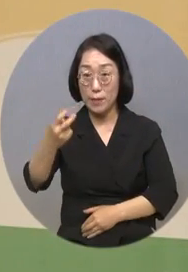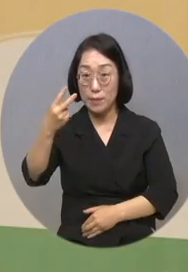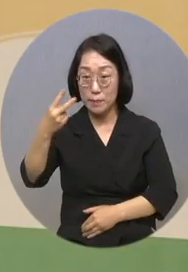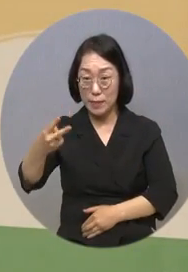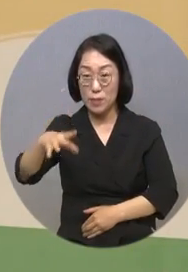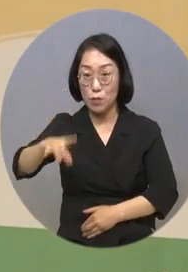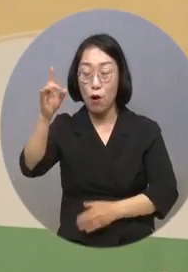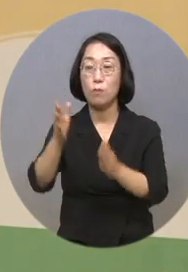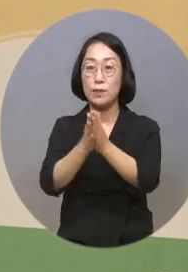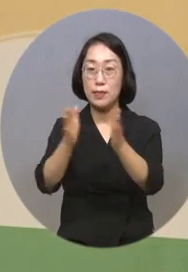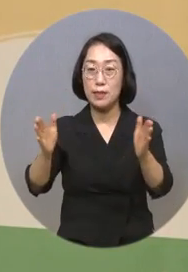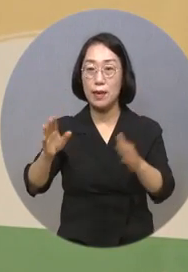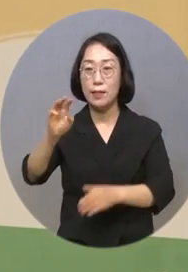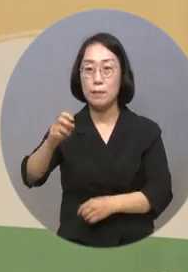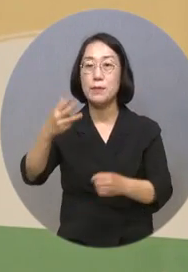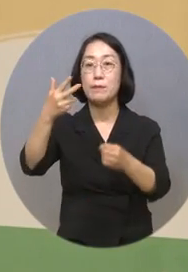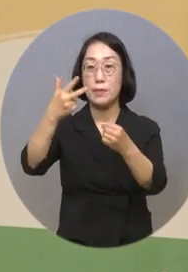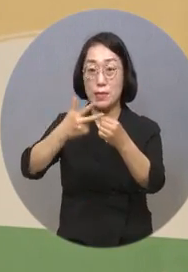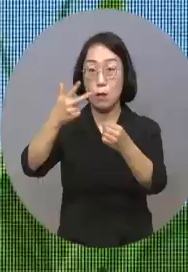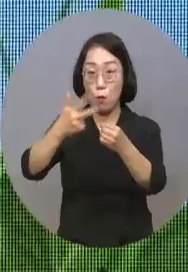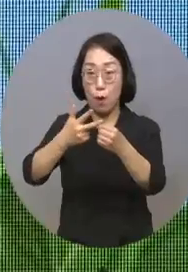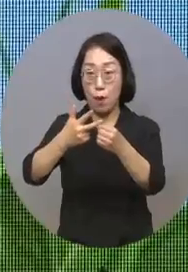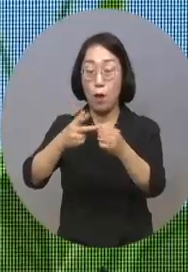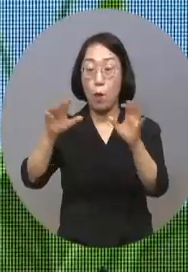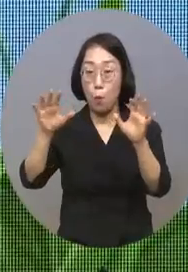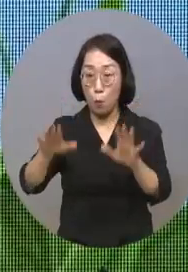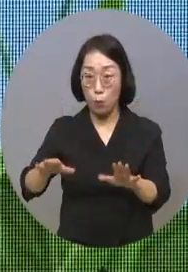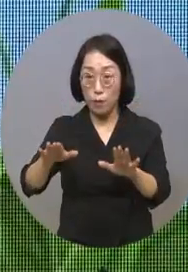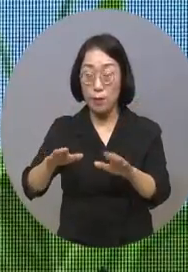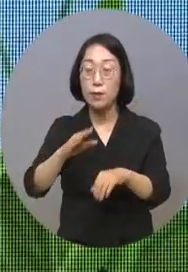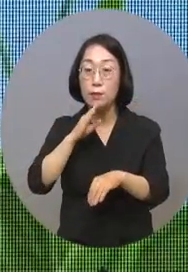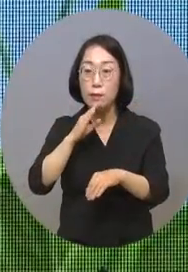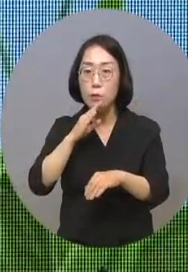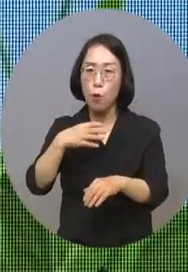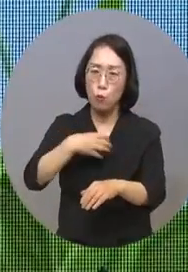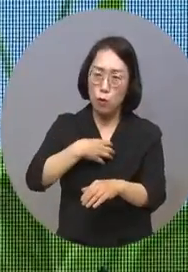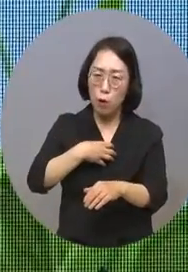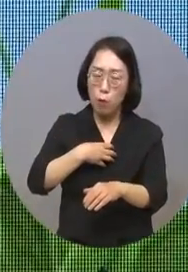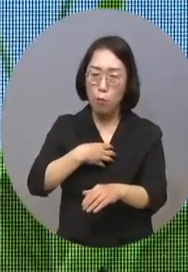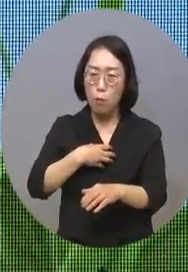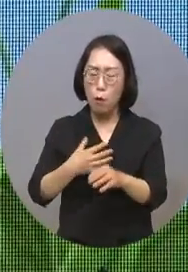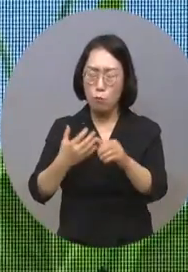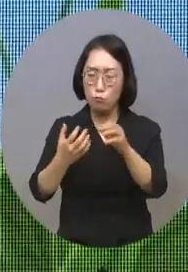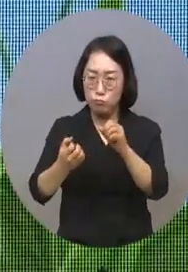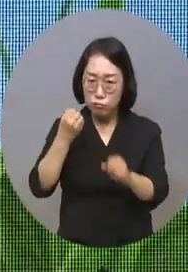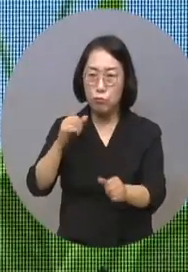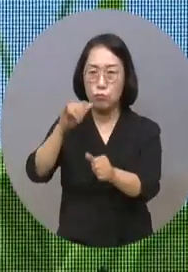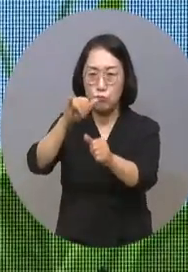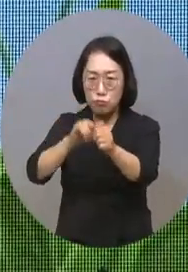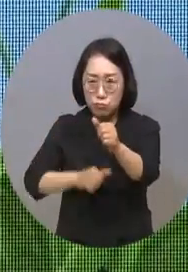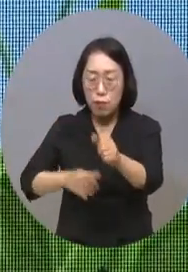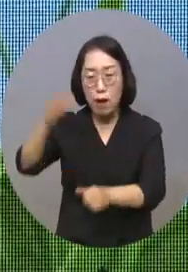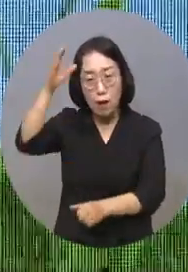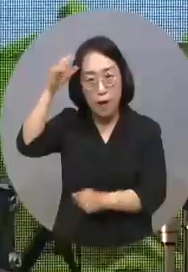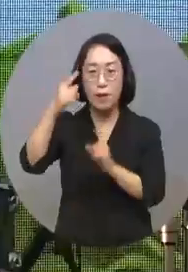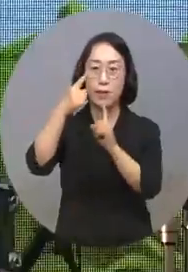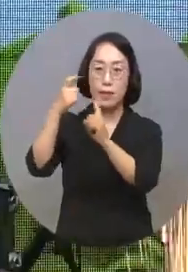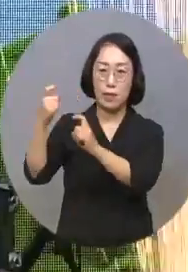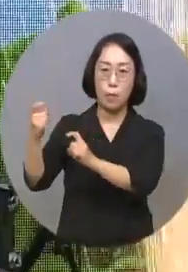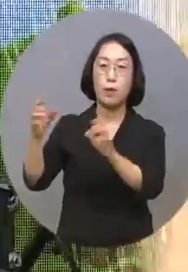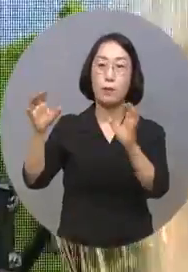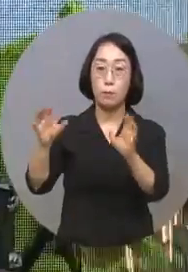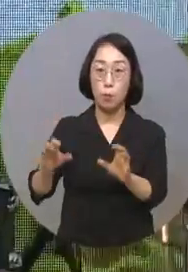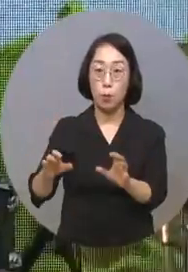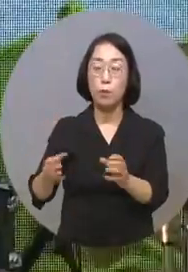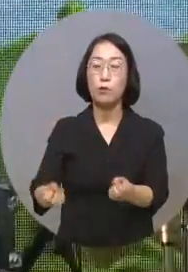시작돼 올해로 37회째를 맞았으며 위험에 처한 주인을 목숨 바쳐 구한 충견의 넋을 기리는